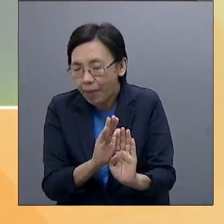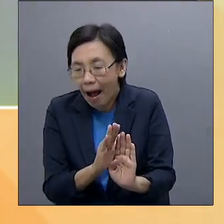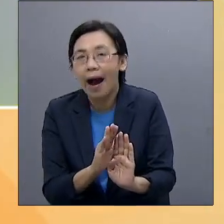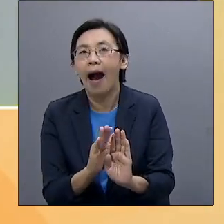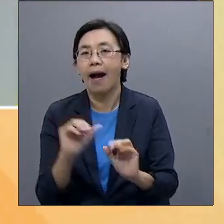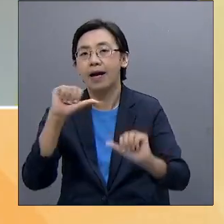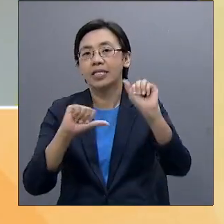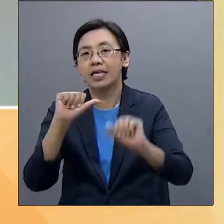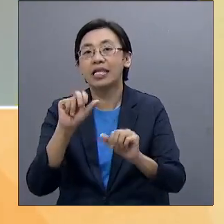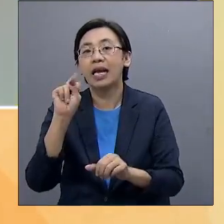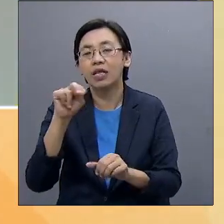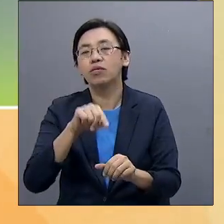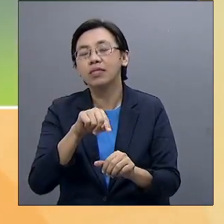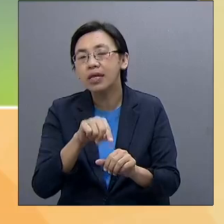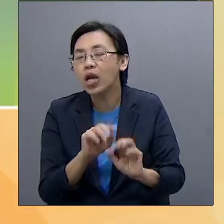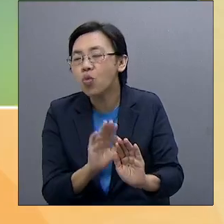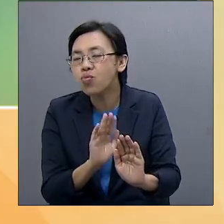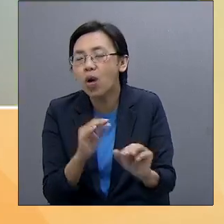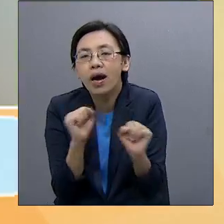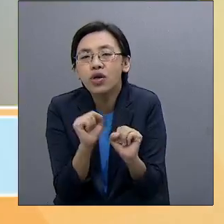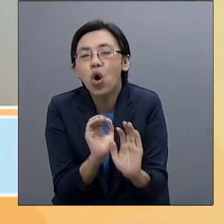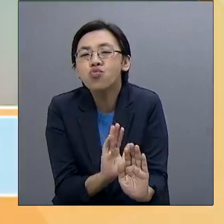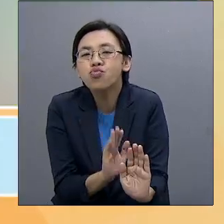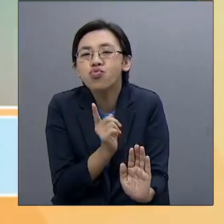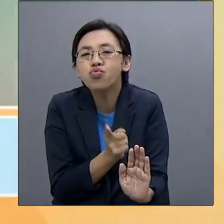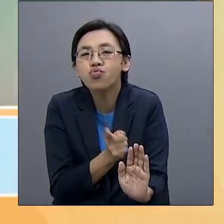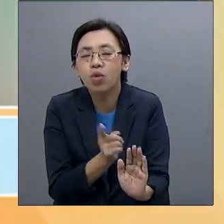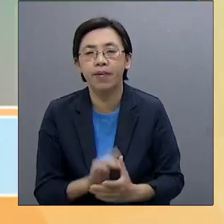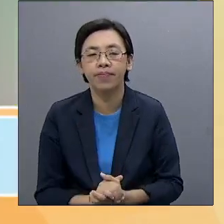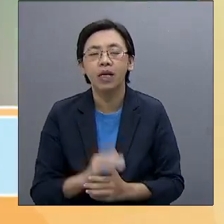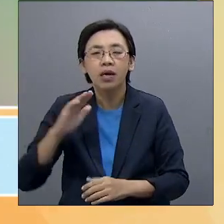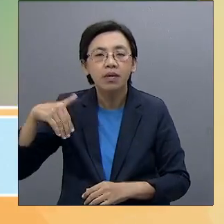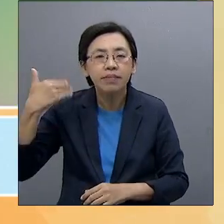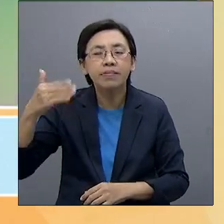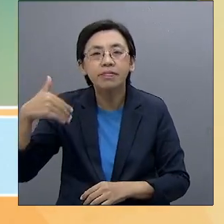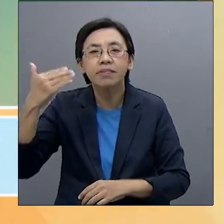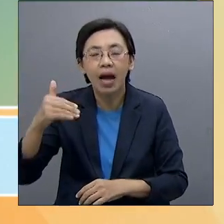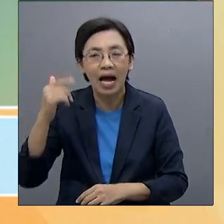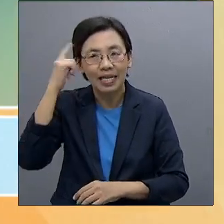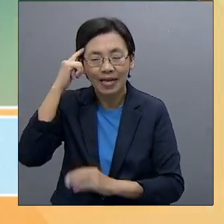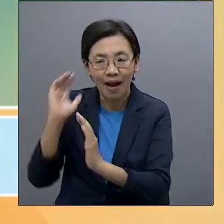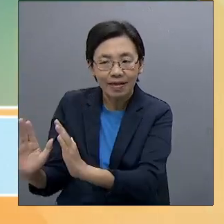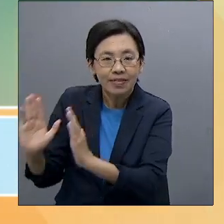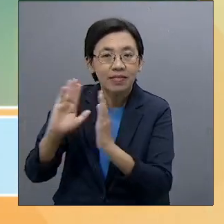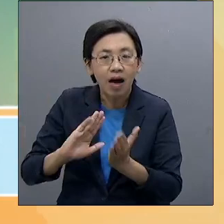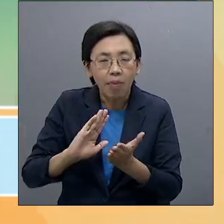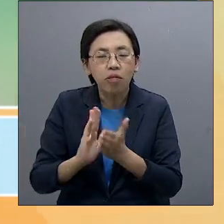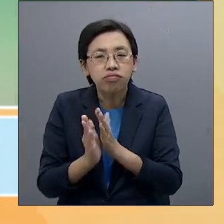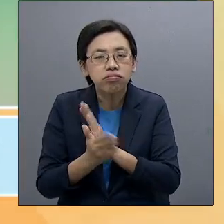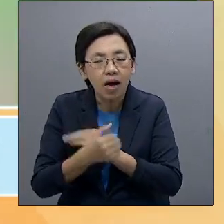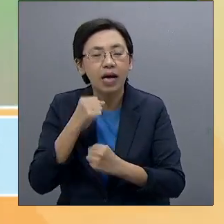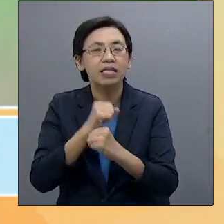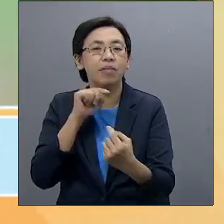นี้วัตถุประสงค์ที่เขาใช้กันหลัก ๆ ทีนี้หลังๆเนี่ยเริ่มมีคนประยุกต์เอามาใช้ในวงการอาหาร